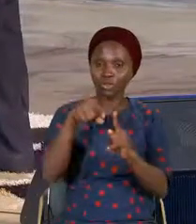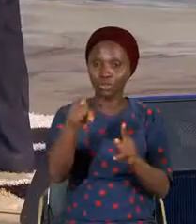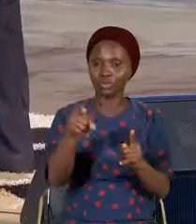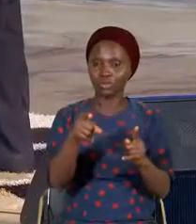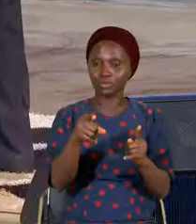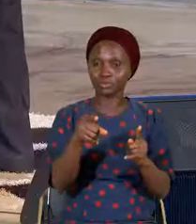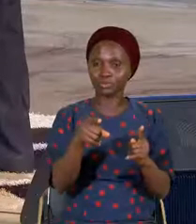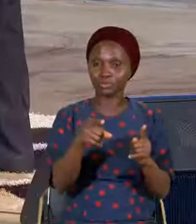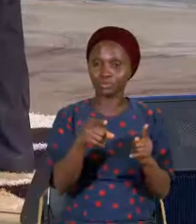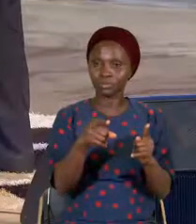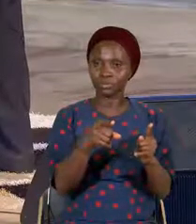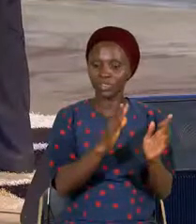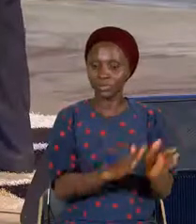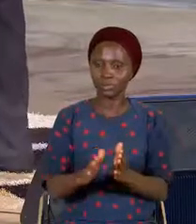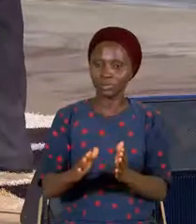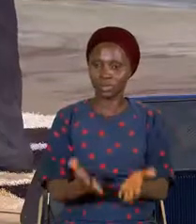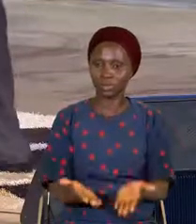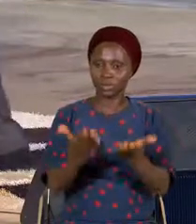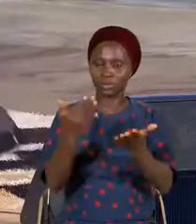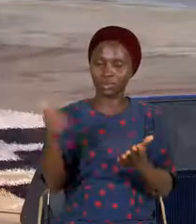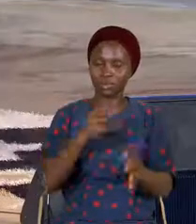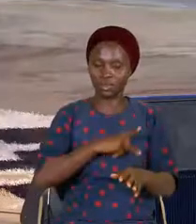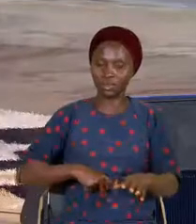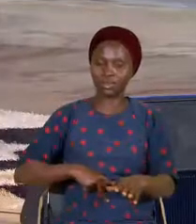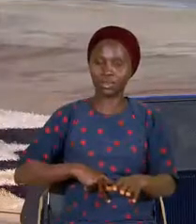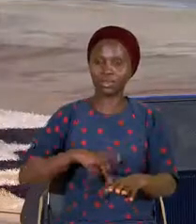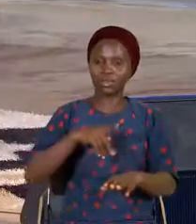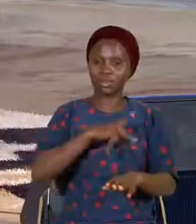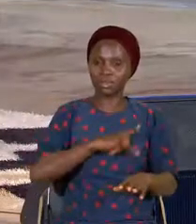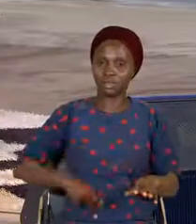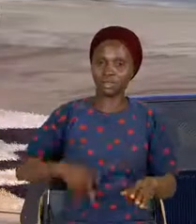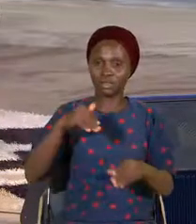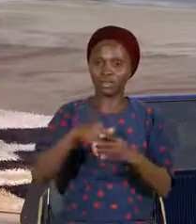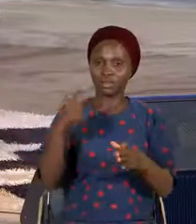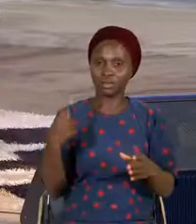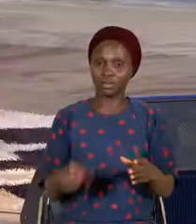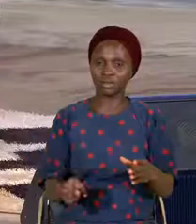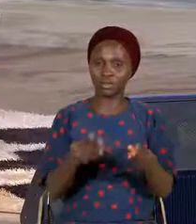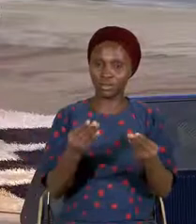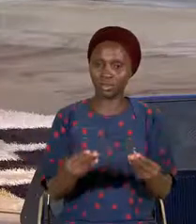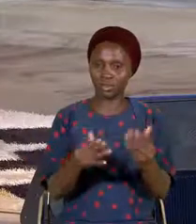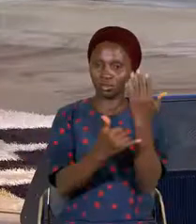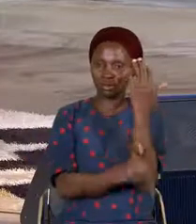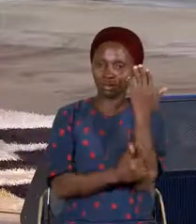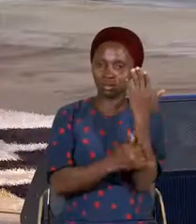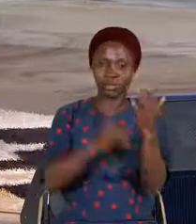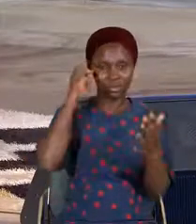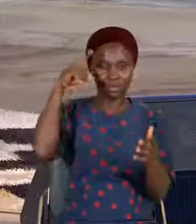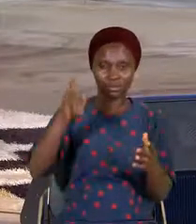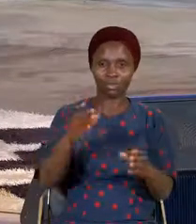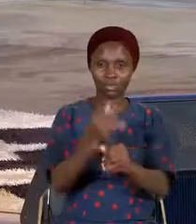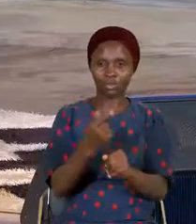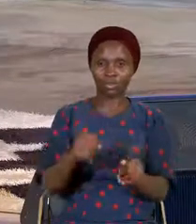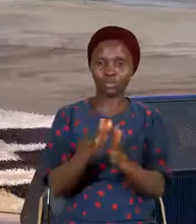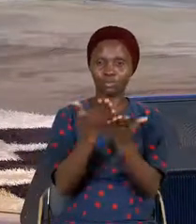Lorsque vous suscitez un roi, vous intronisez un roi dans le pays, il doit prendre le livre de la